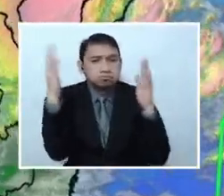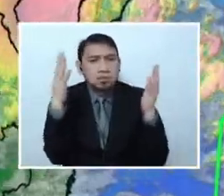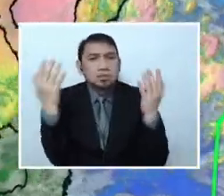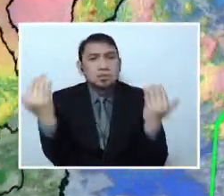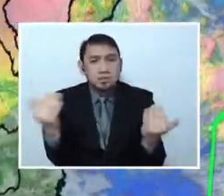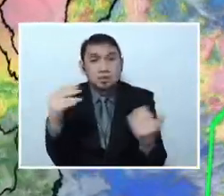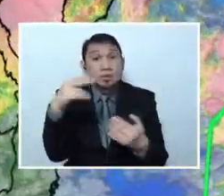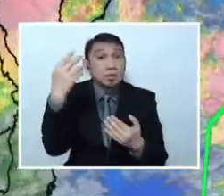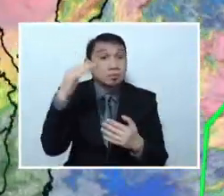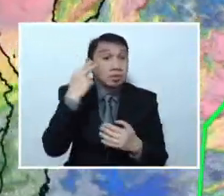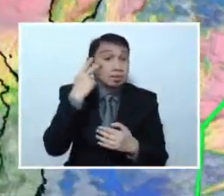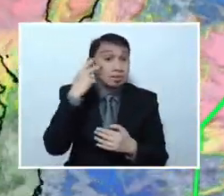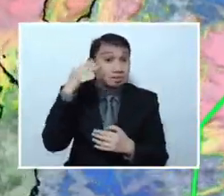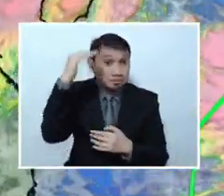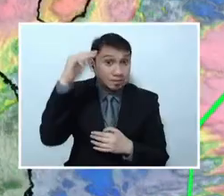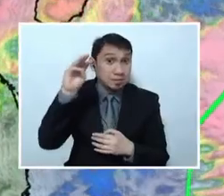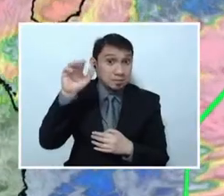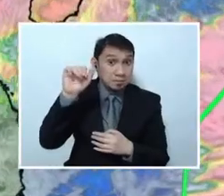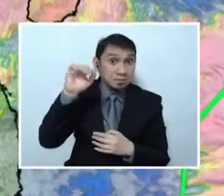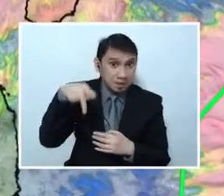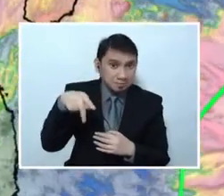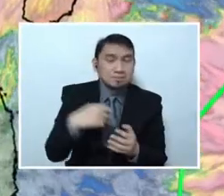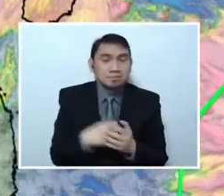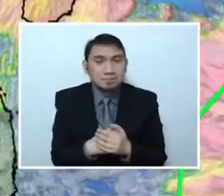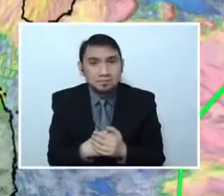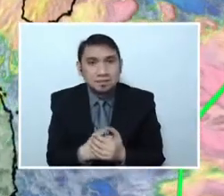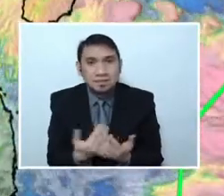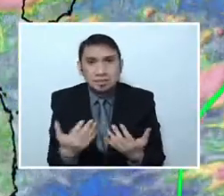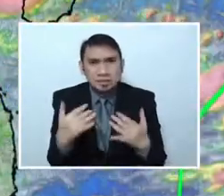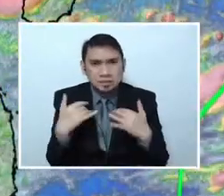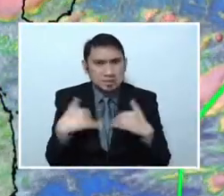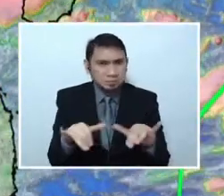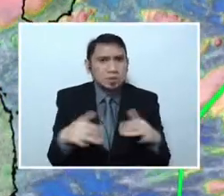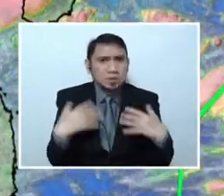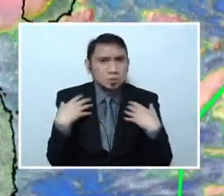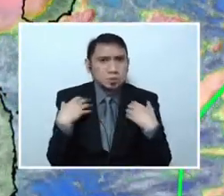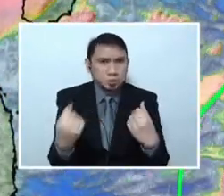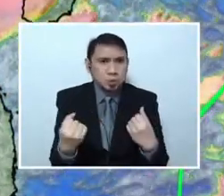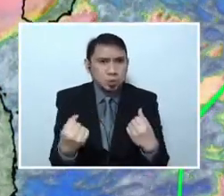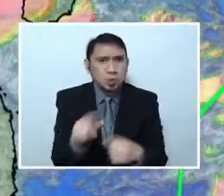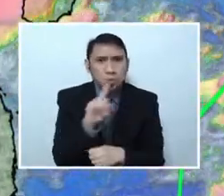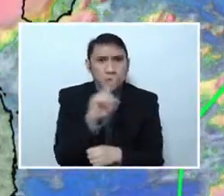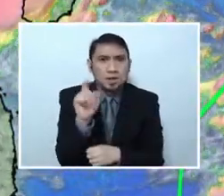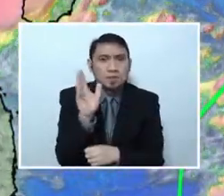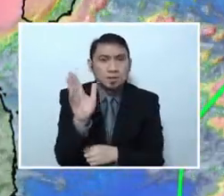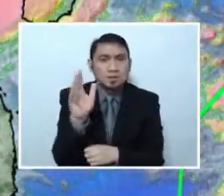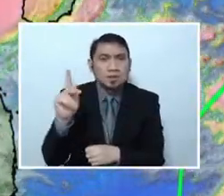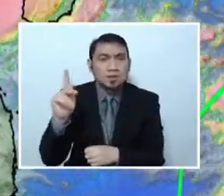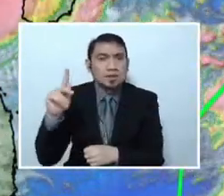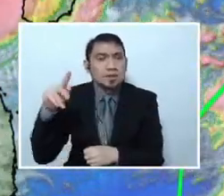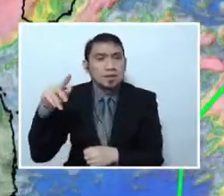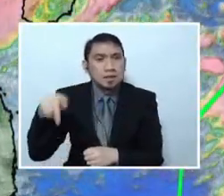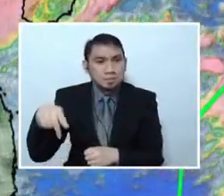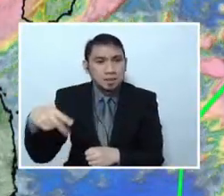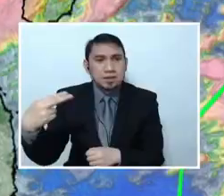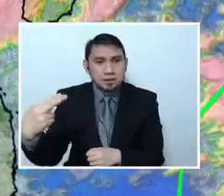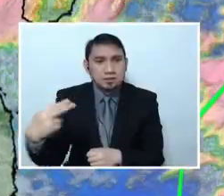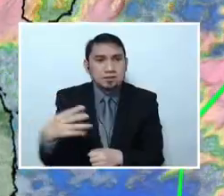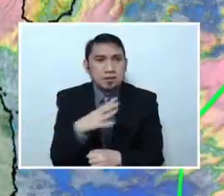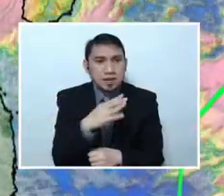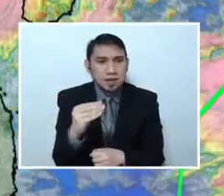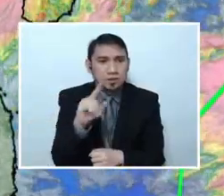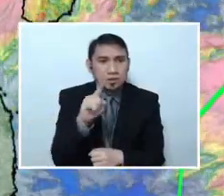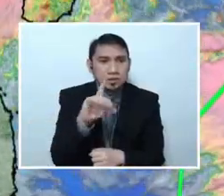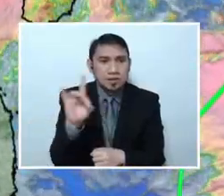ng Itbayat, Batanes. Napanatili nito ang lakas ng hangin sa 150 kilometers per hour at pagbugso o gustiness sa 185